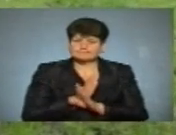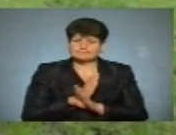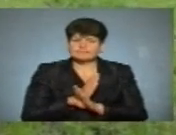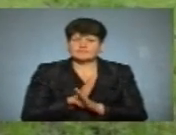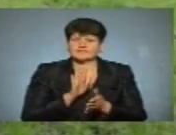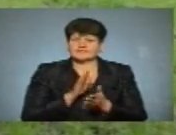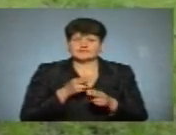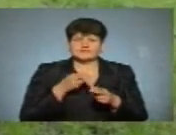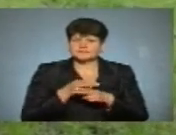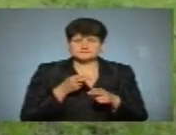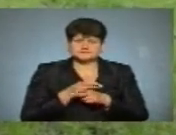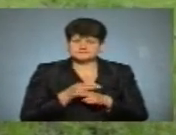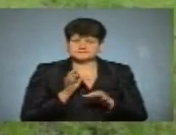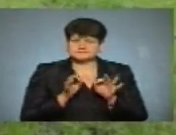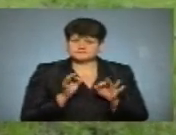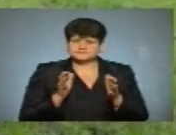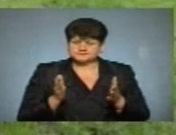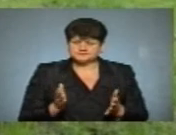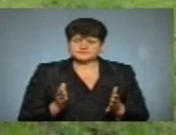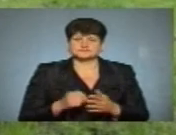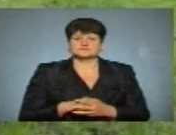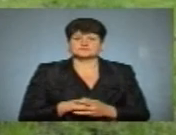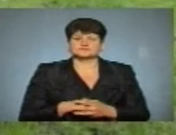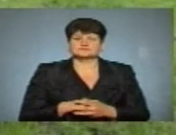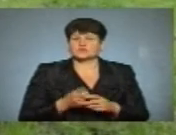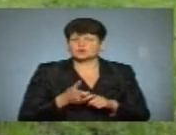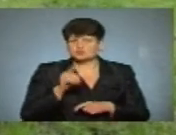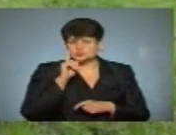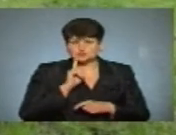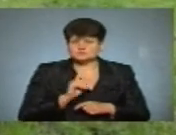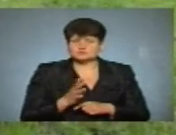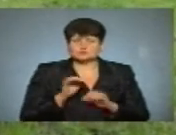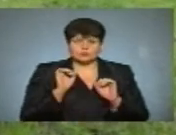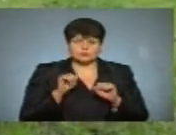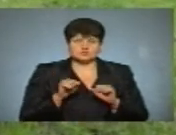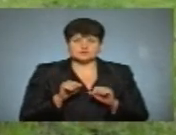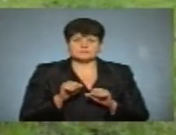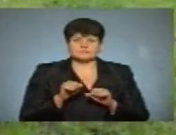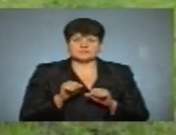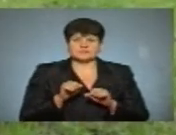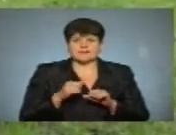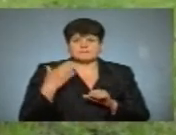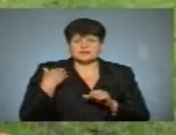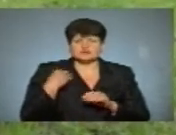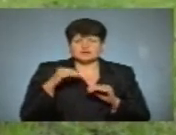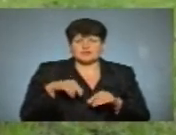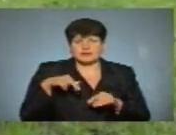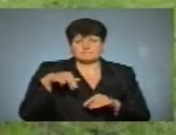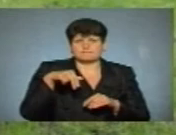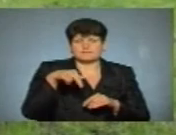засіряє окружаюче середовище. Дуже зручний, можна поставити собі на плече, можна перейти